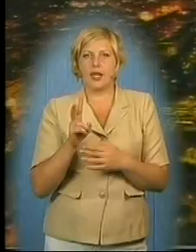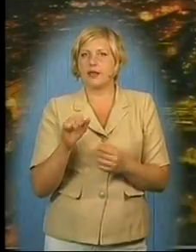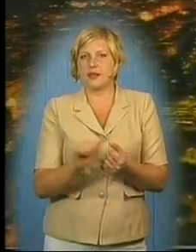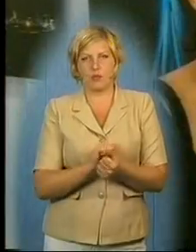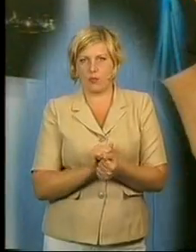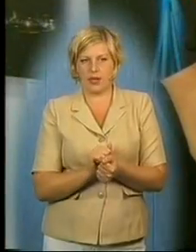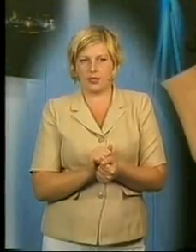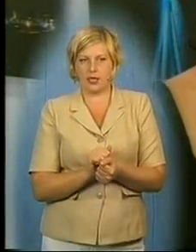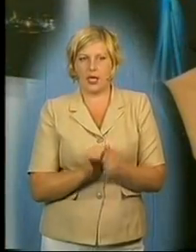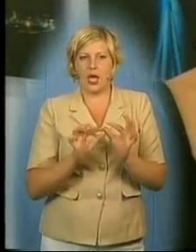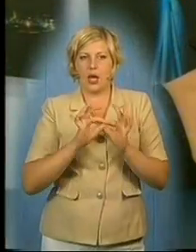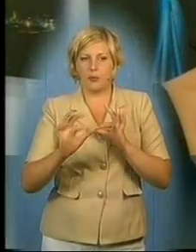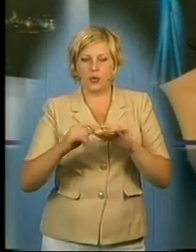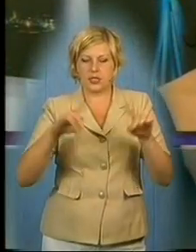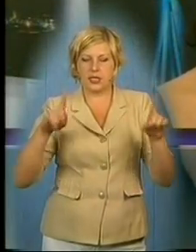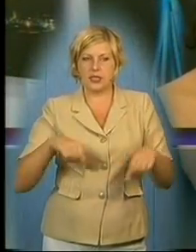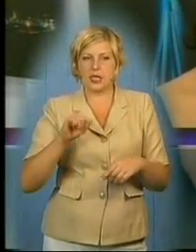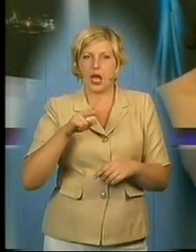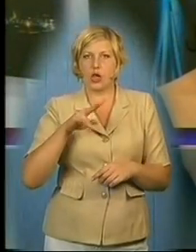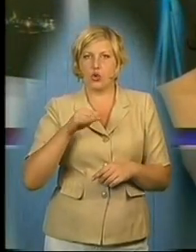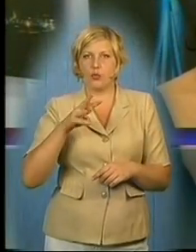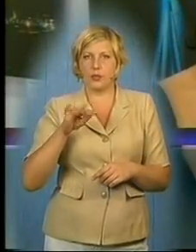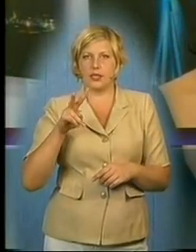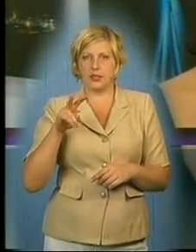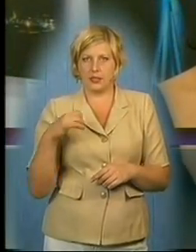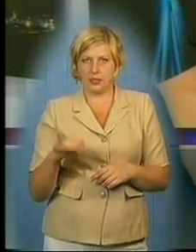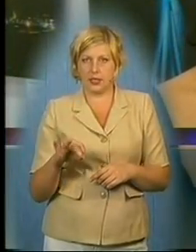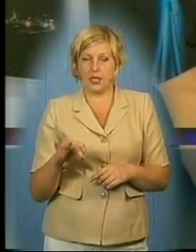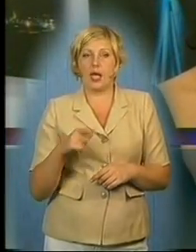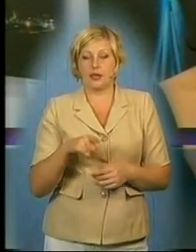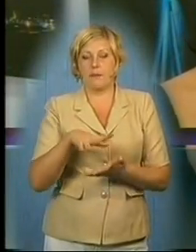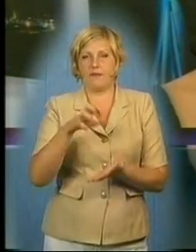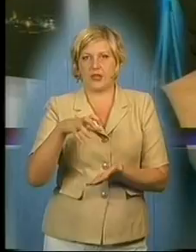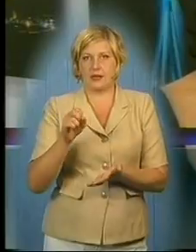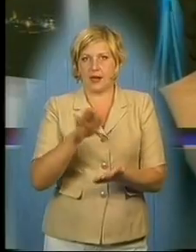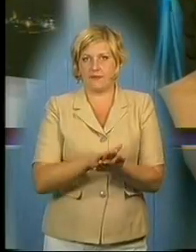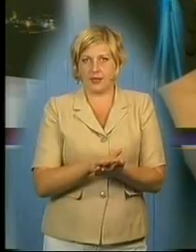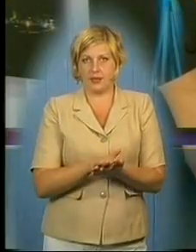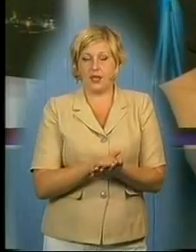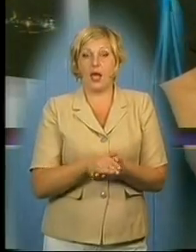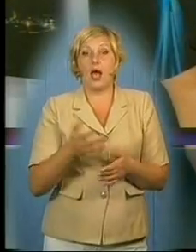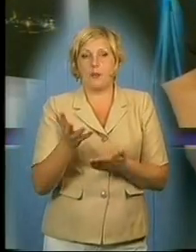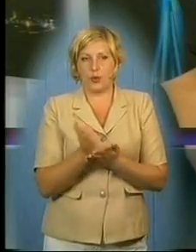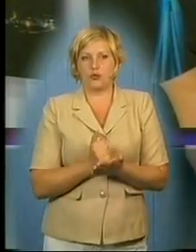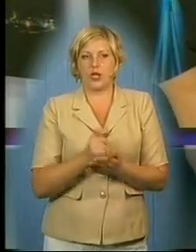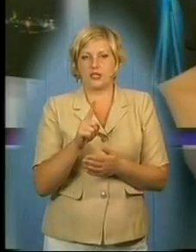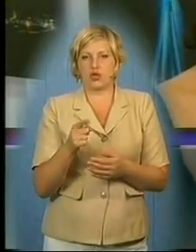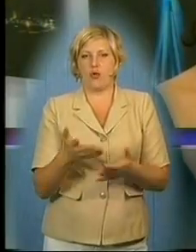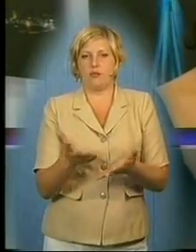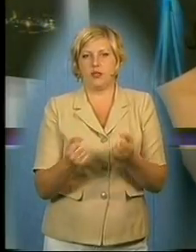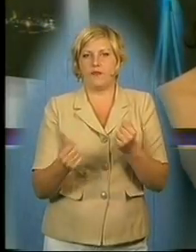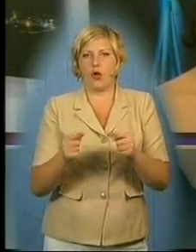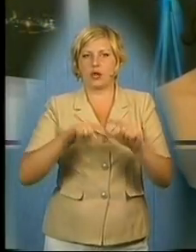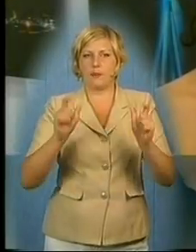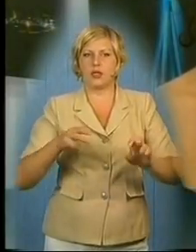бумаге. Плоский лист алюминия, на нем печатается, как в обычном принтере, сама фотография. Вот за счет этого получается, что она твердая, к ней не нужны никакие